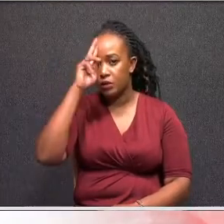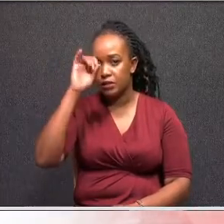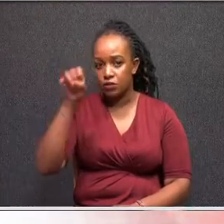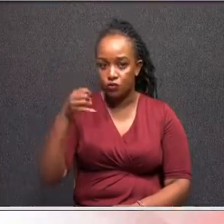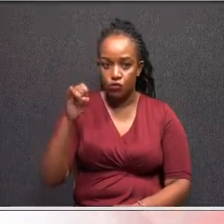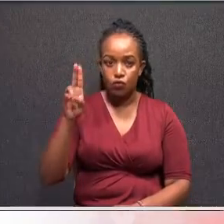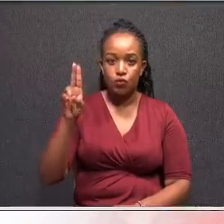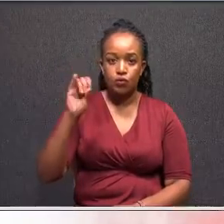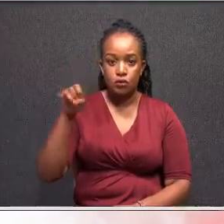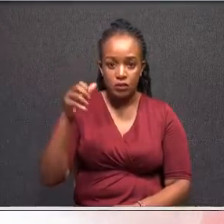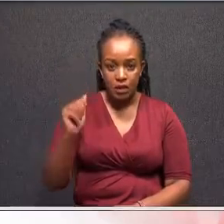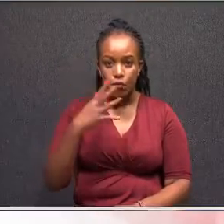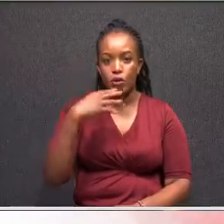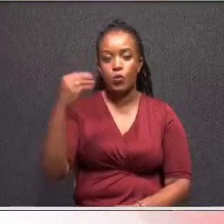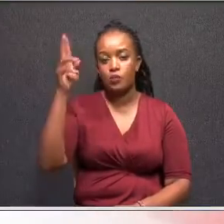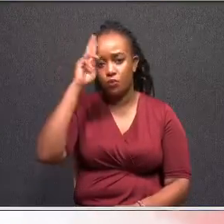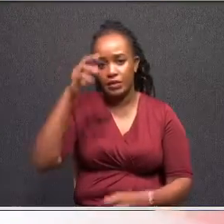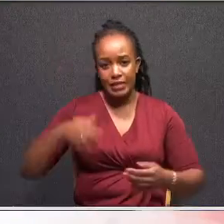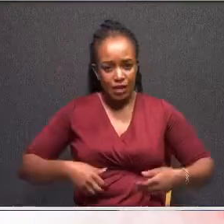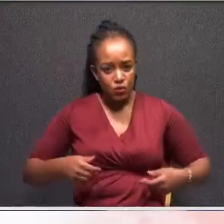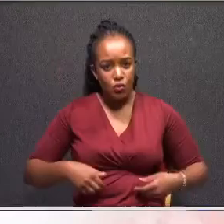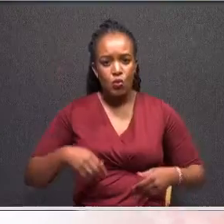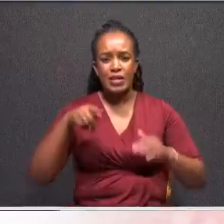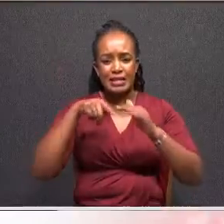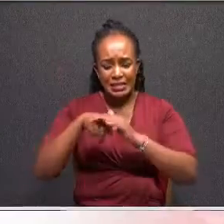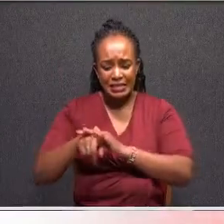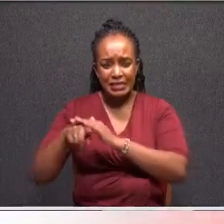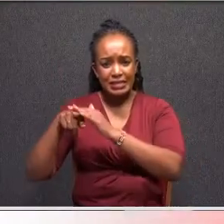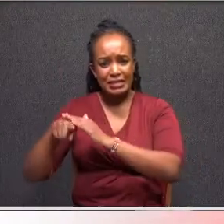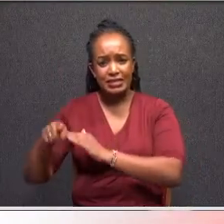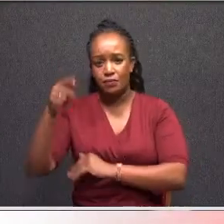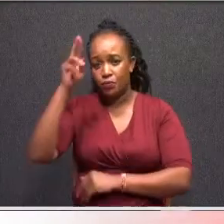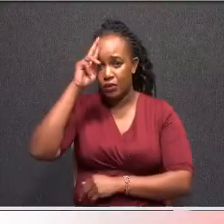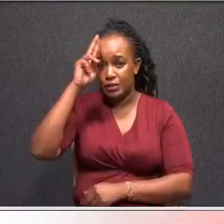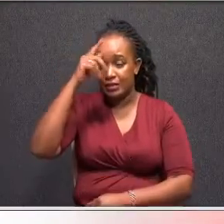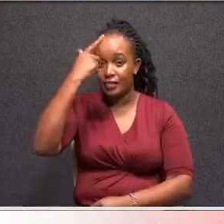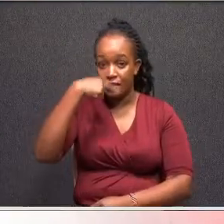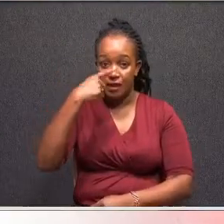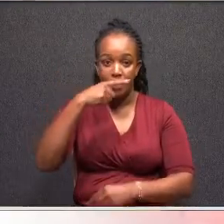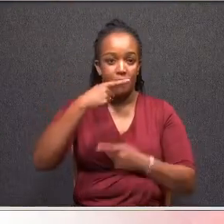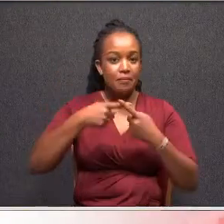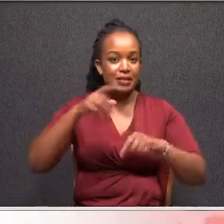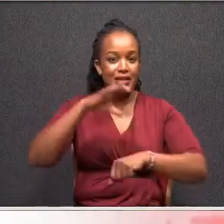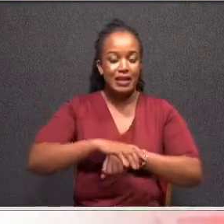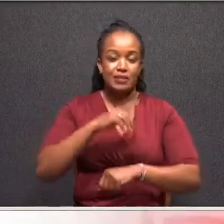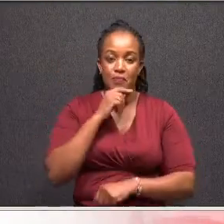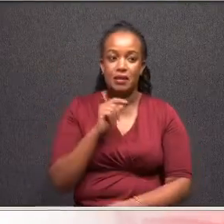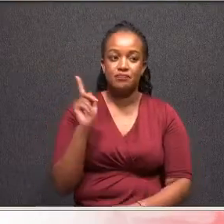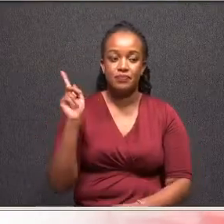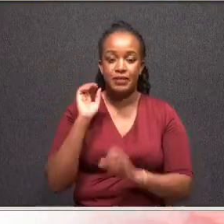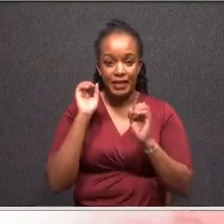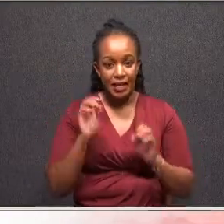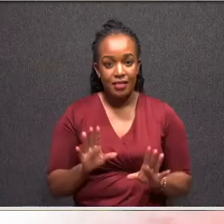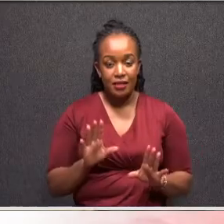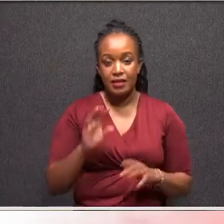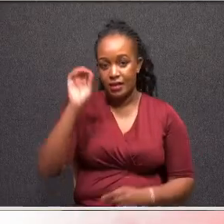Kesi, tukaenda polisi Gatondo, tukaenda polisi Vika, hatupati. Sasa kama huko Kiambu